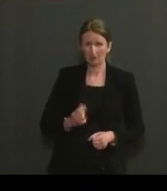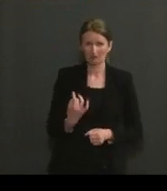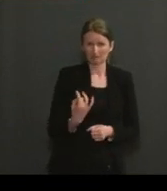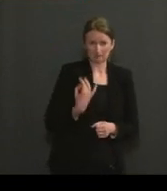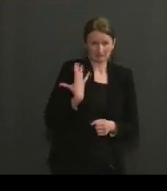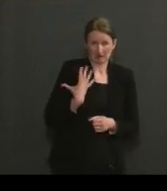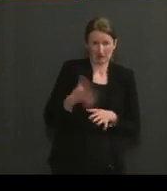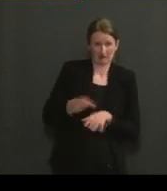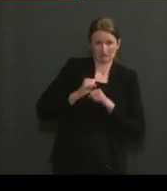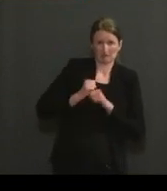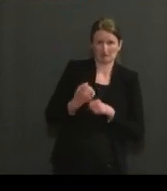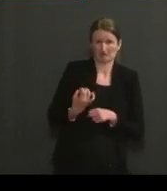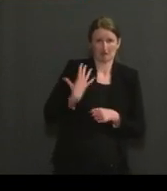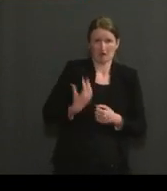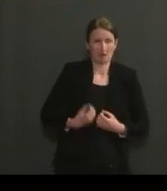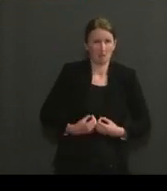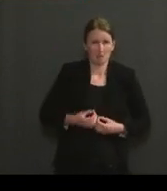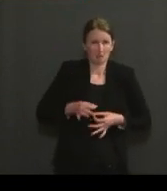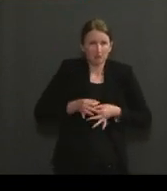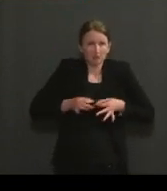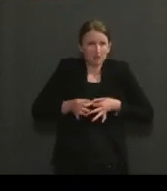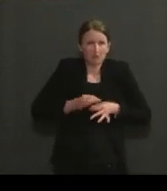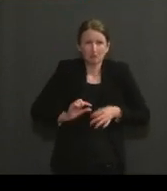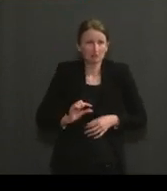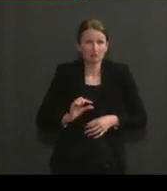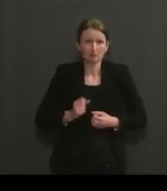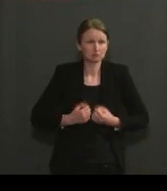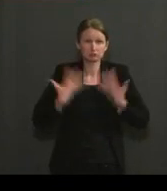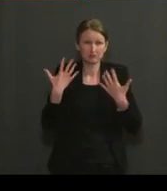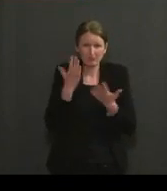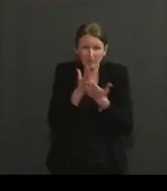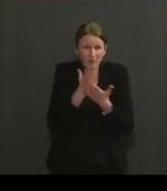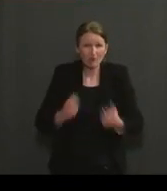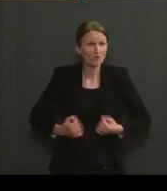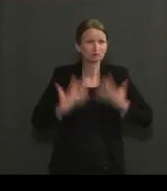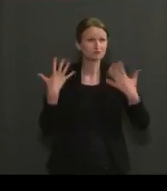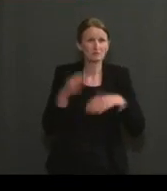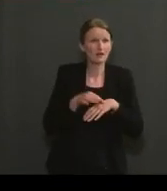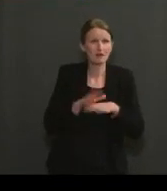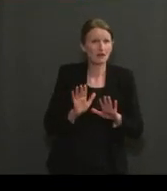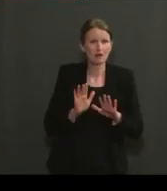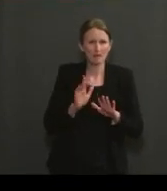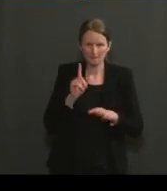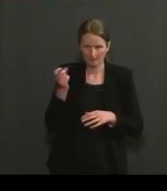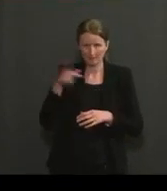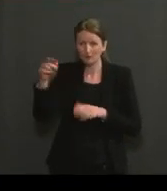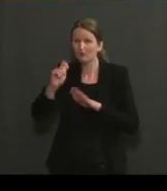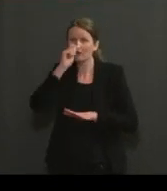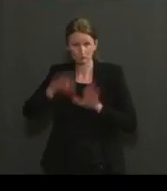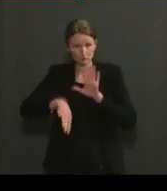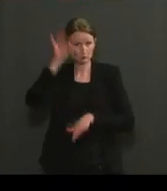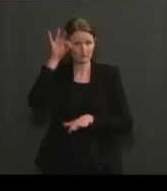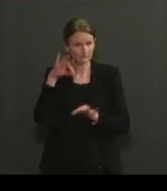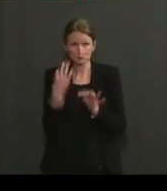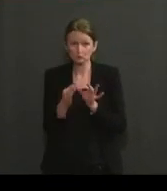que le microbe n'a pas encore eu le temps de se multiplier dans vos voies respiratoires, par exemple. Il va aussi en détecter, je dirais malheureusement, au moment où il ne